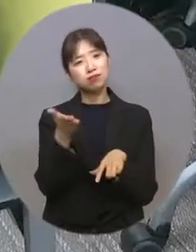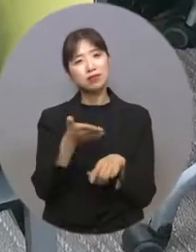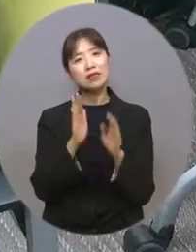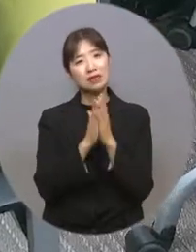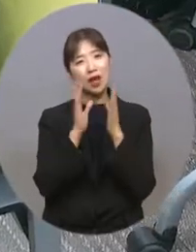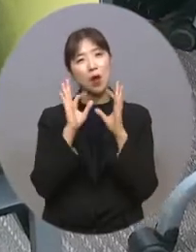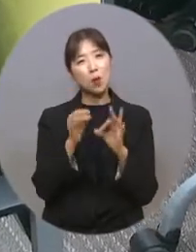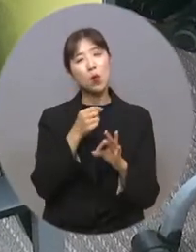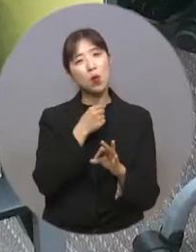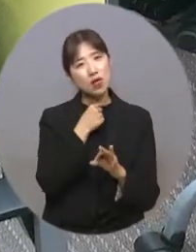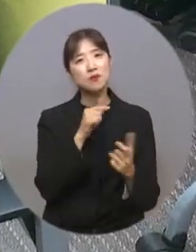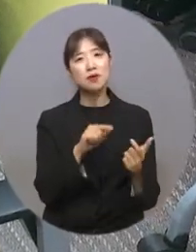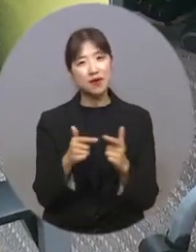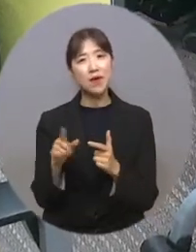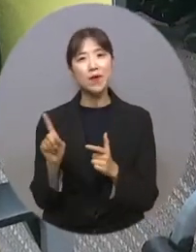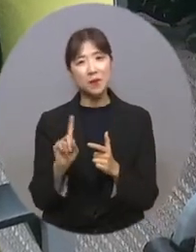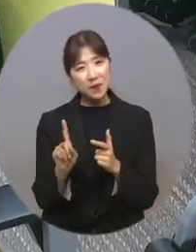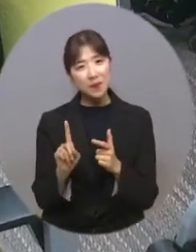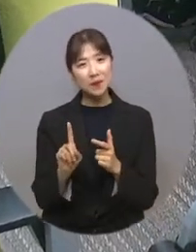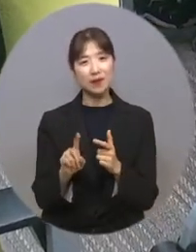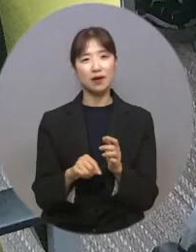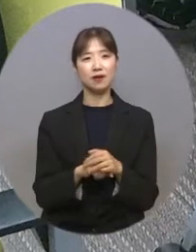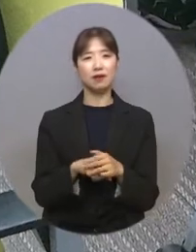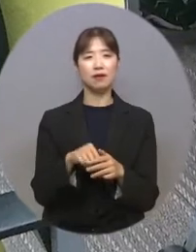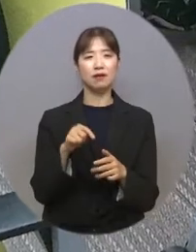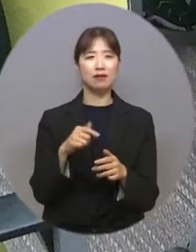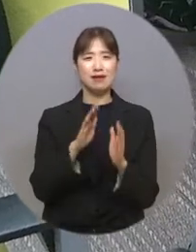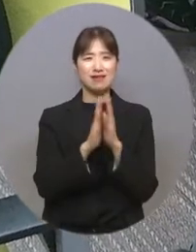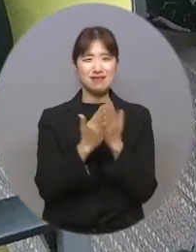보고 싶어 하는 부분들. 근데 책을